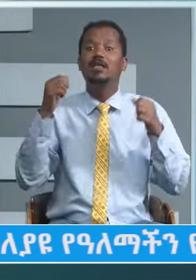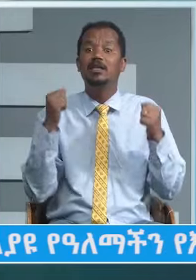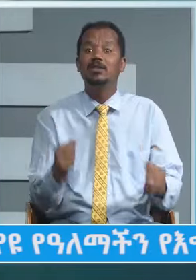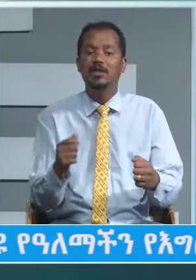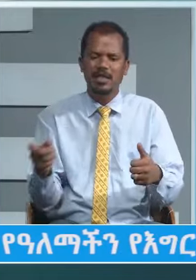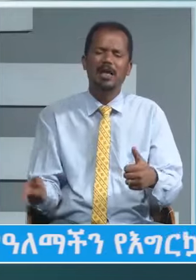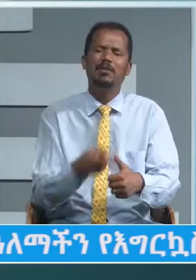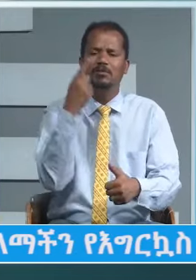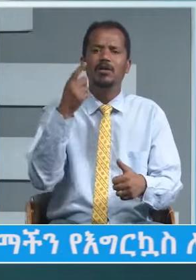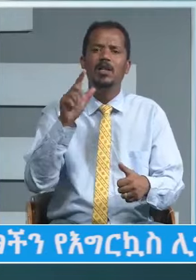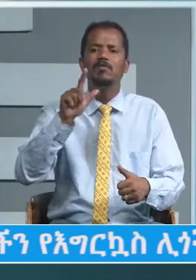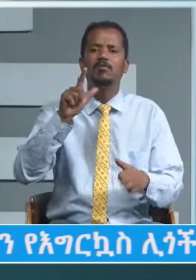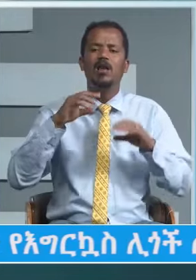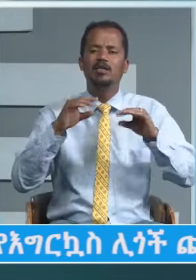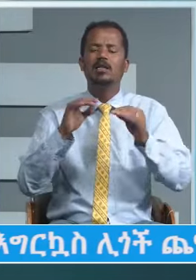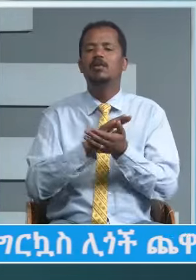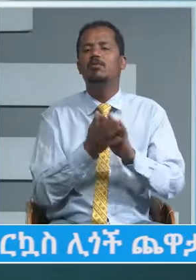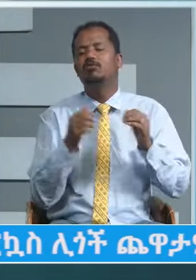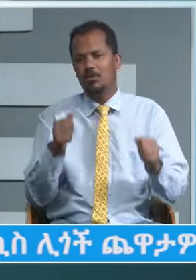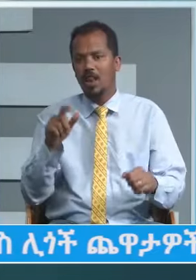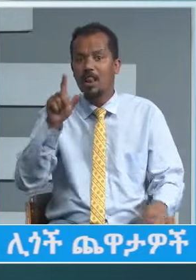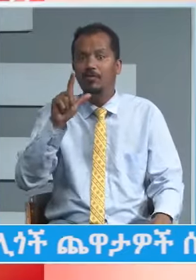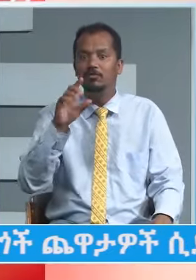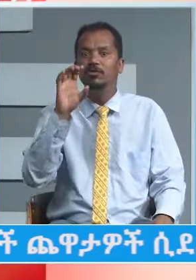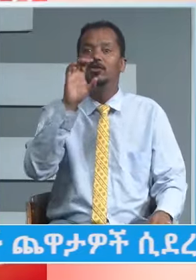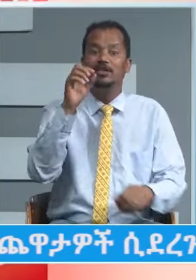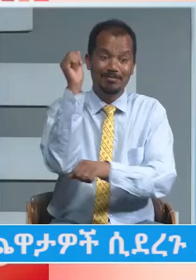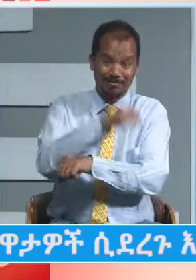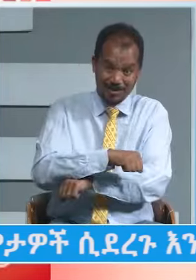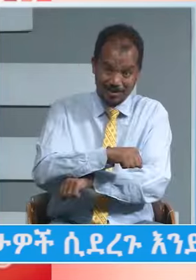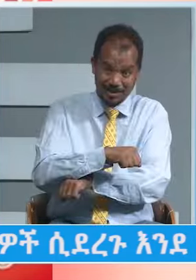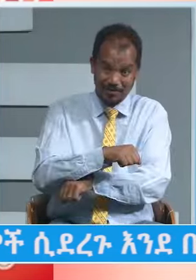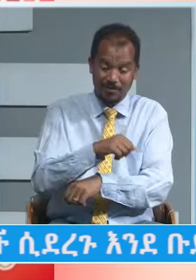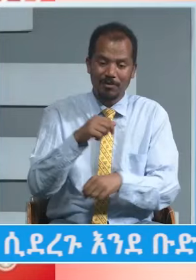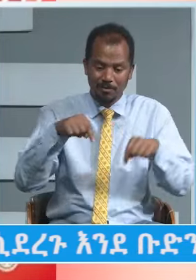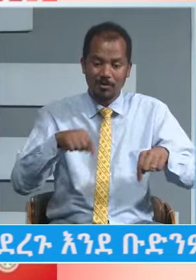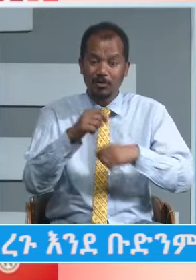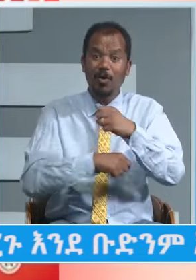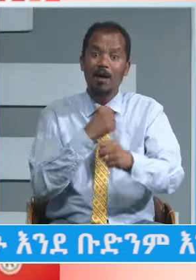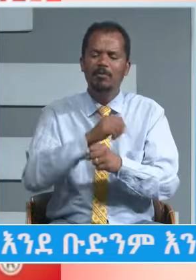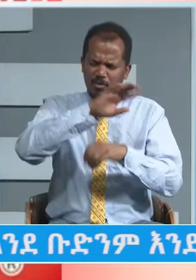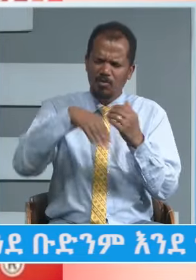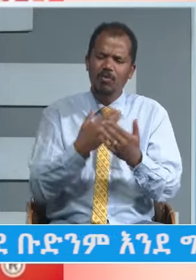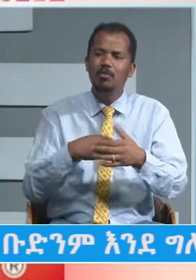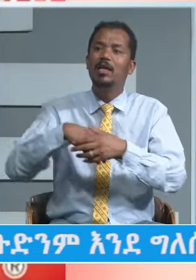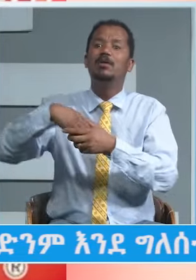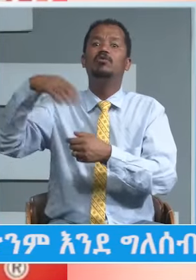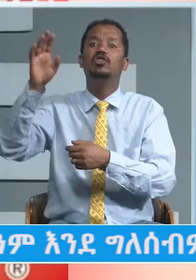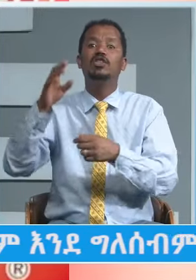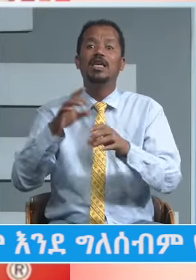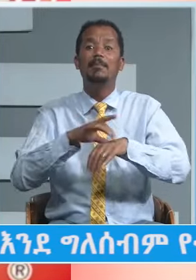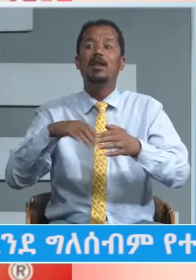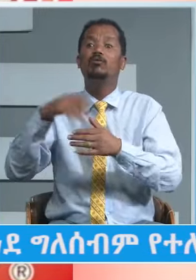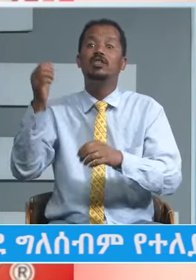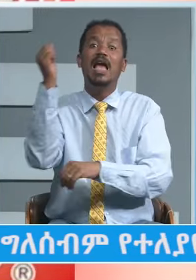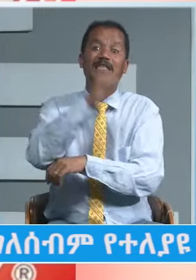በአሸናፊነት መወጣት የቻሉ የመጀመሪያው የሊቨርፑል አሰልጣኝ መሆን ችሏል። ሊቨርፑል ቸልሲን ማሸነፉን ተከትሎ በዘንድሮ የውድድር ዓመት ሁሉንም ከሜዳው